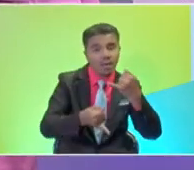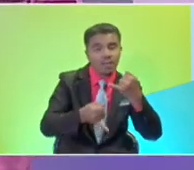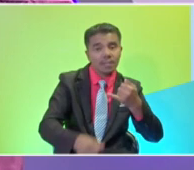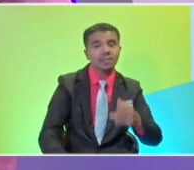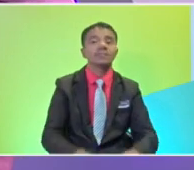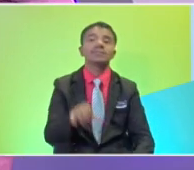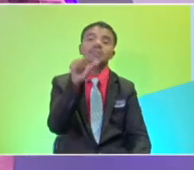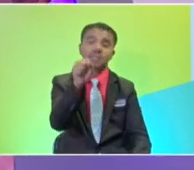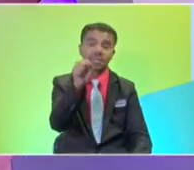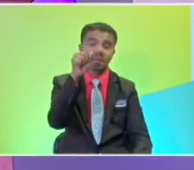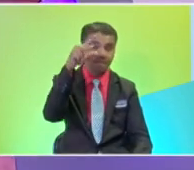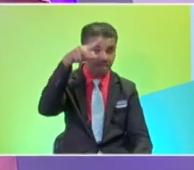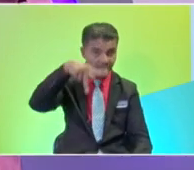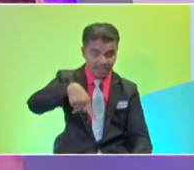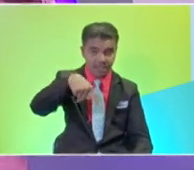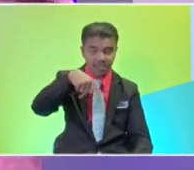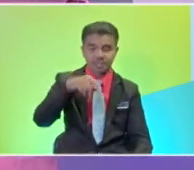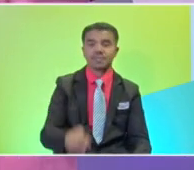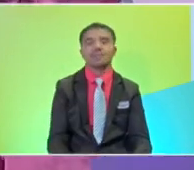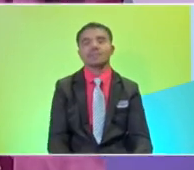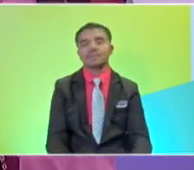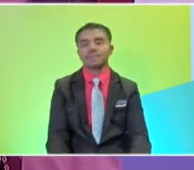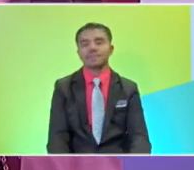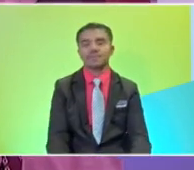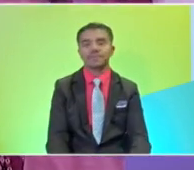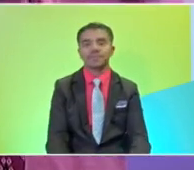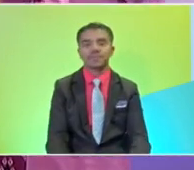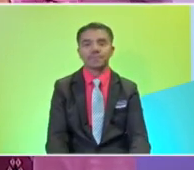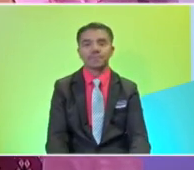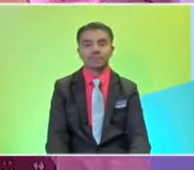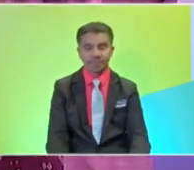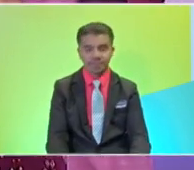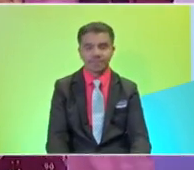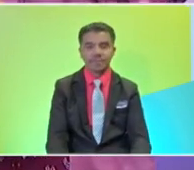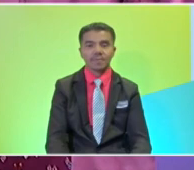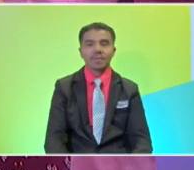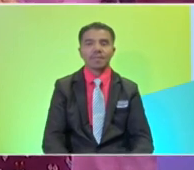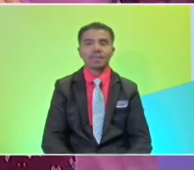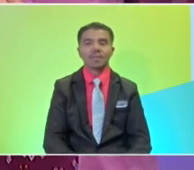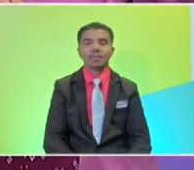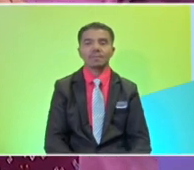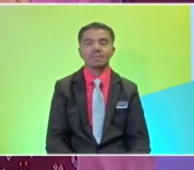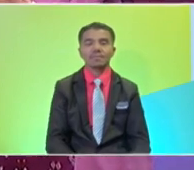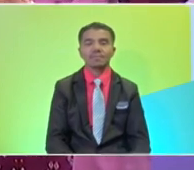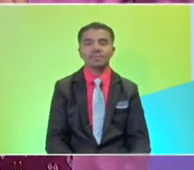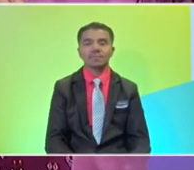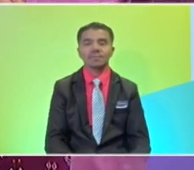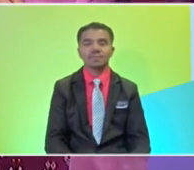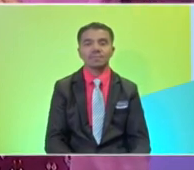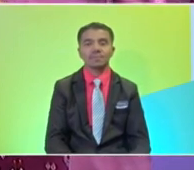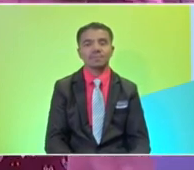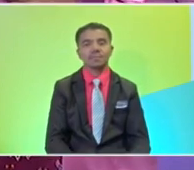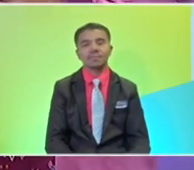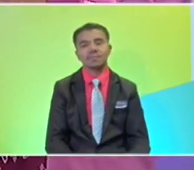prestasi eh mustawa Alin at-taqyim yang telah tetapkan dalam dskp pada setiap tahun t satu